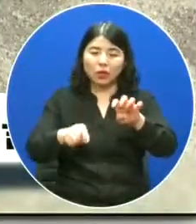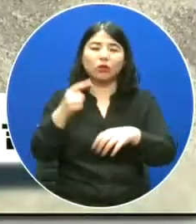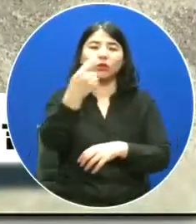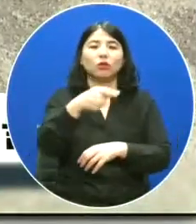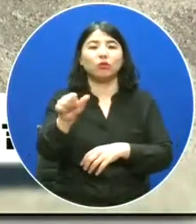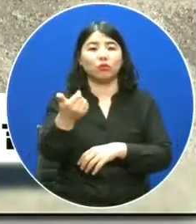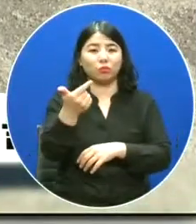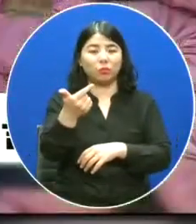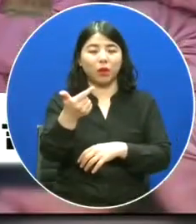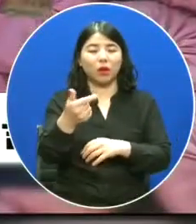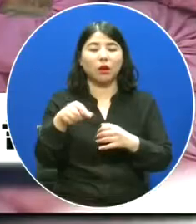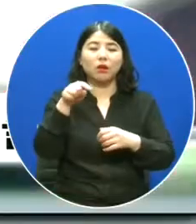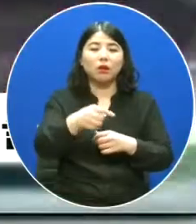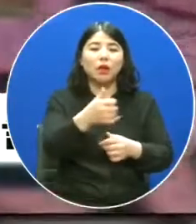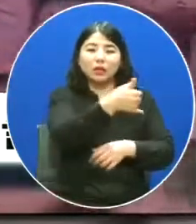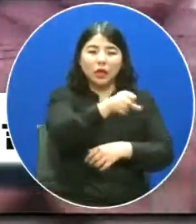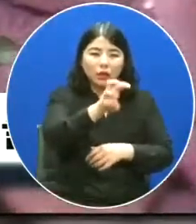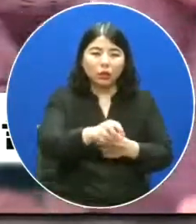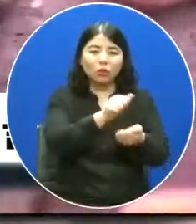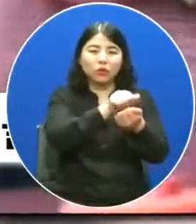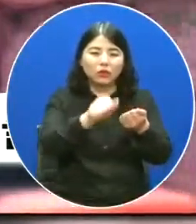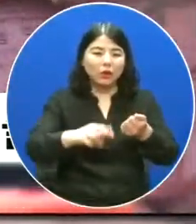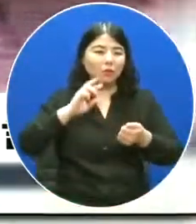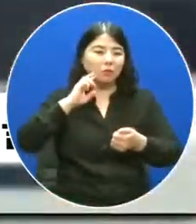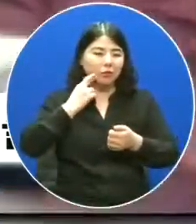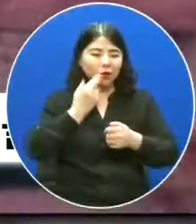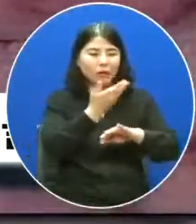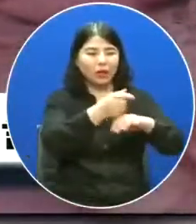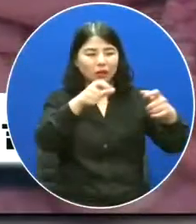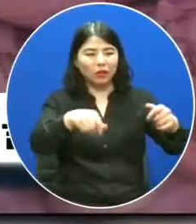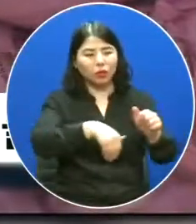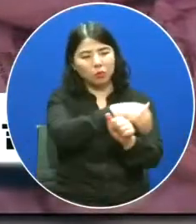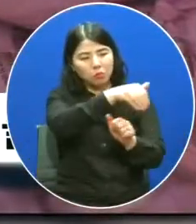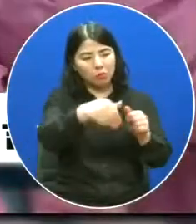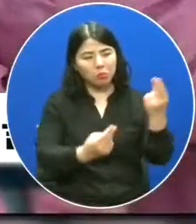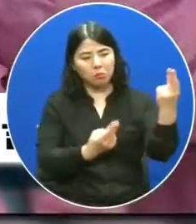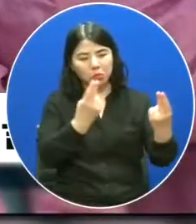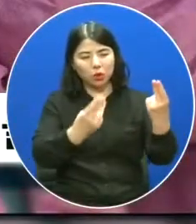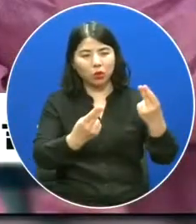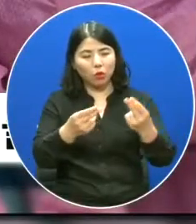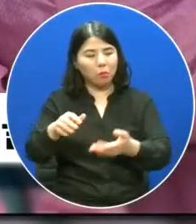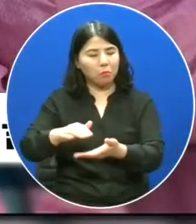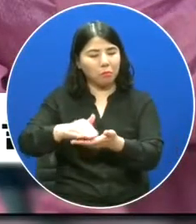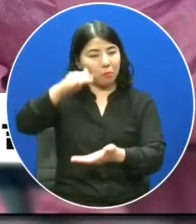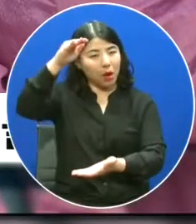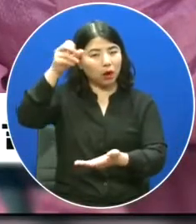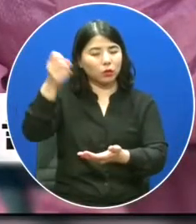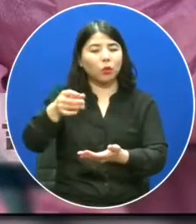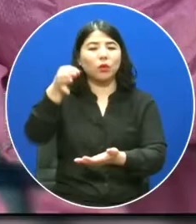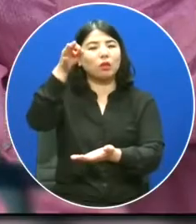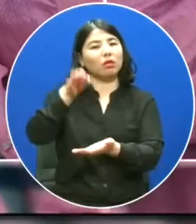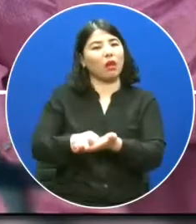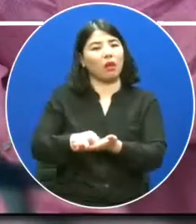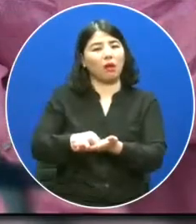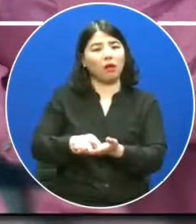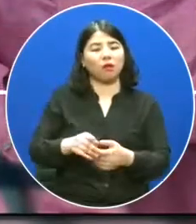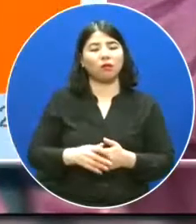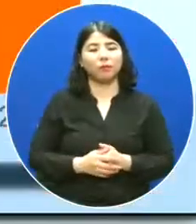1,600원으로 세종이나 진천, 음성 등 인근에 비해 용량은 크고 가격은 저렴하기